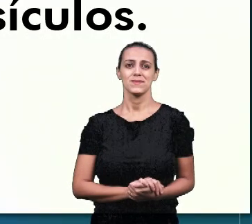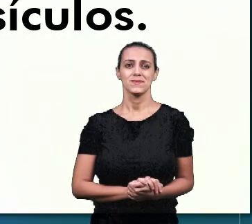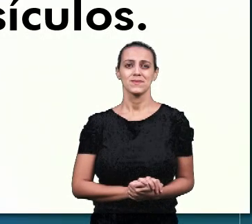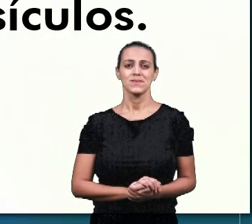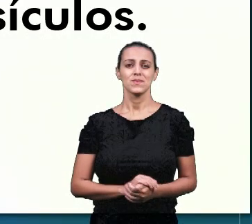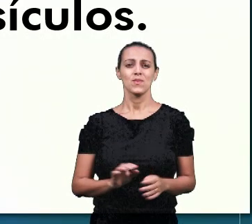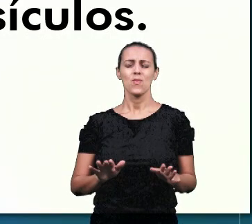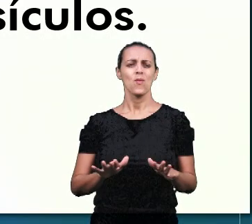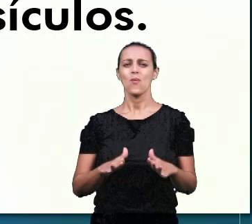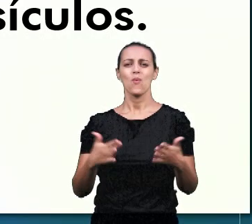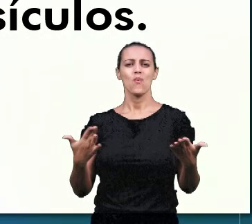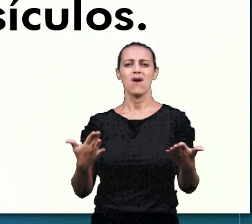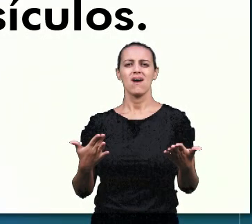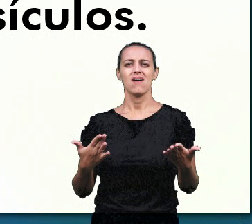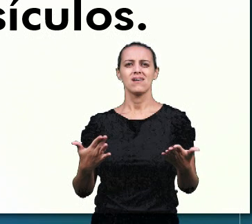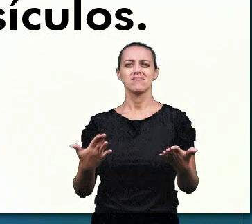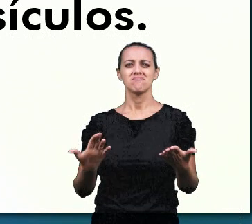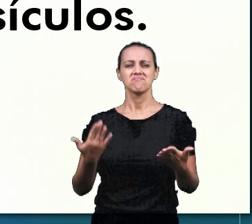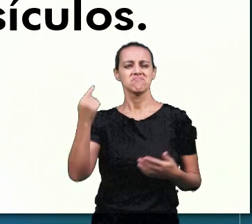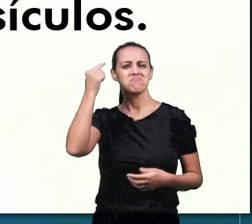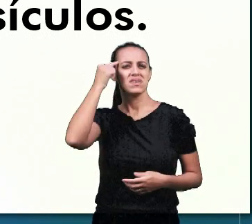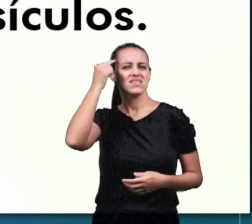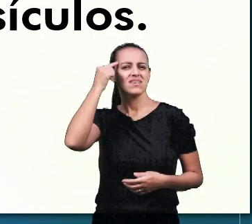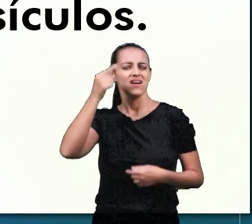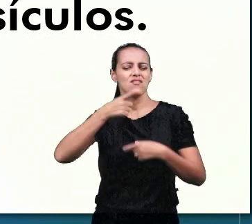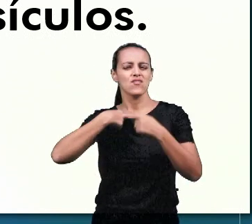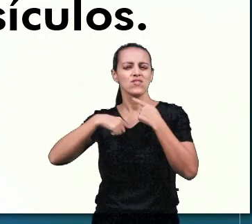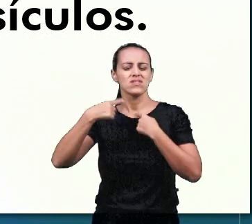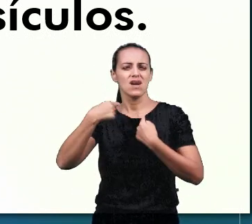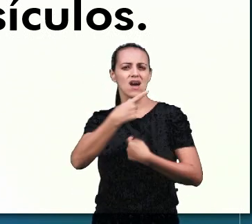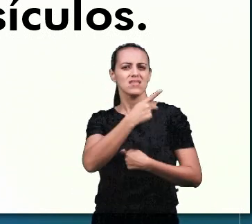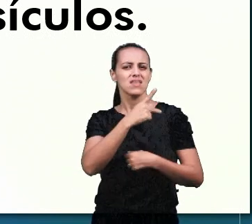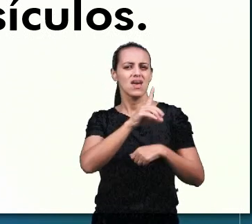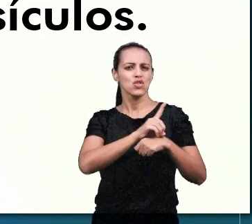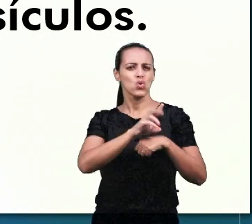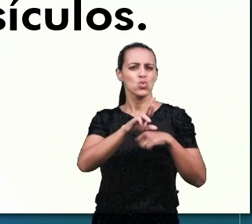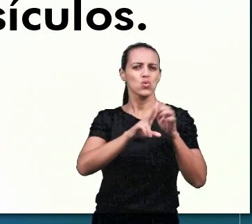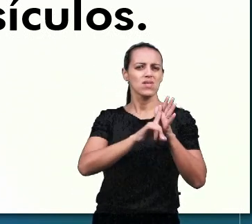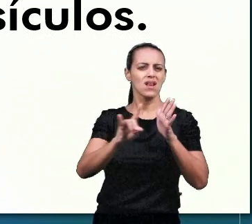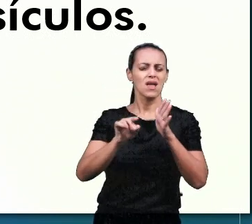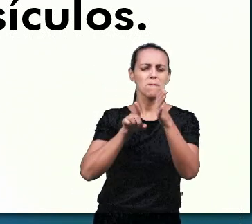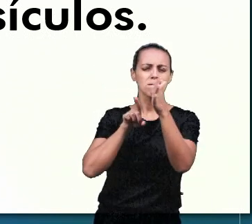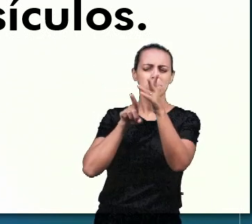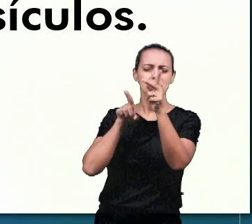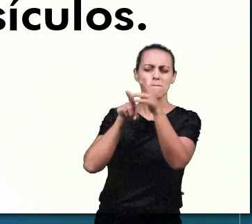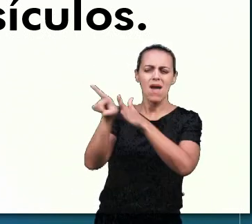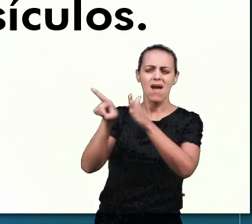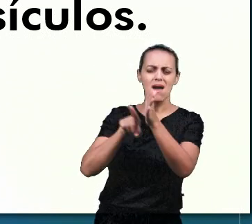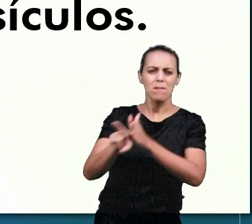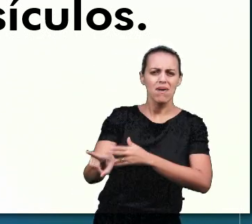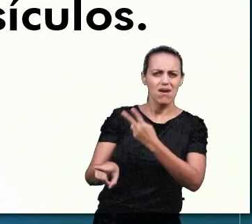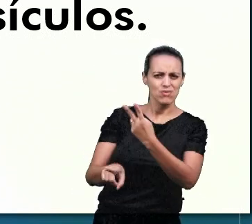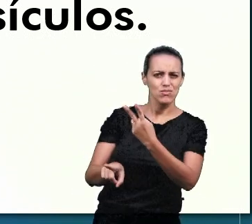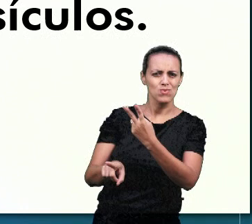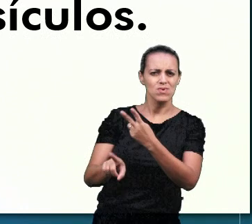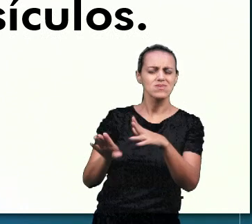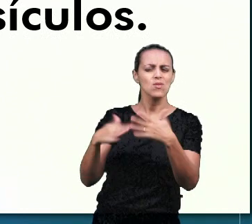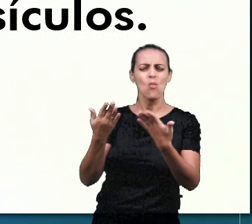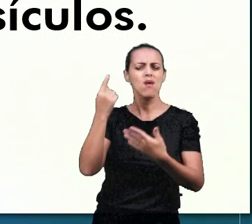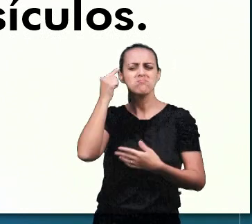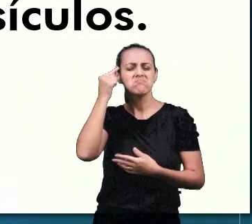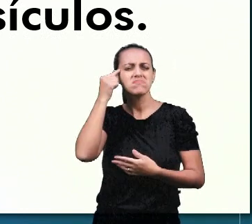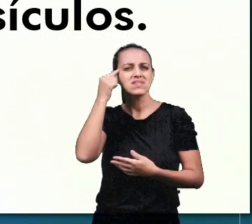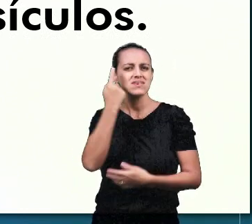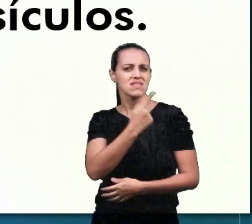dit, quelles ont été les intentions du docteur de la loi avec ces questions faites à Jésus?